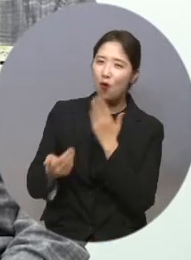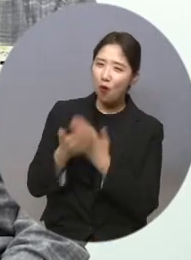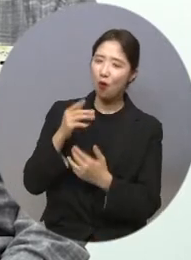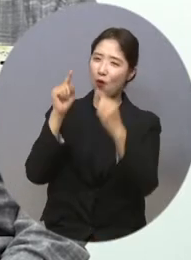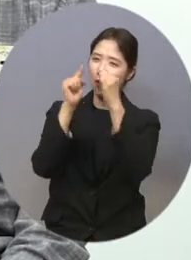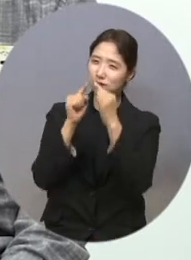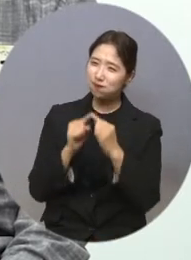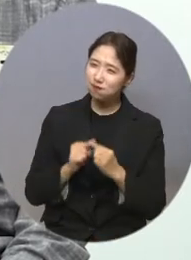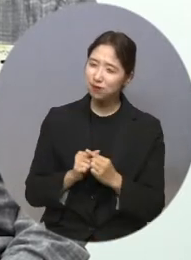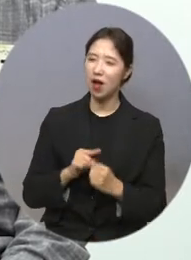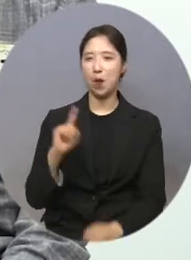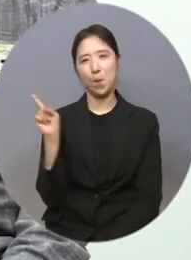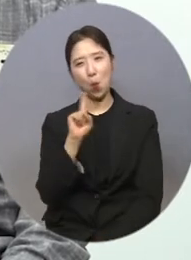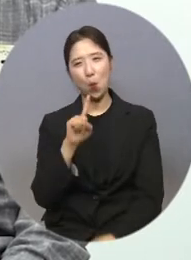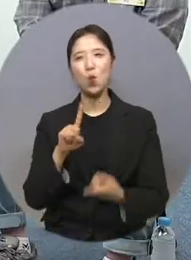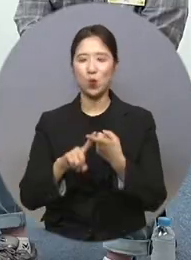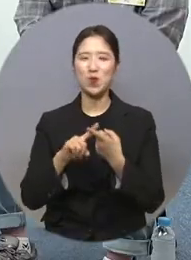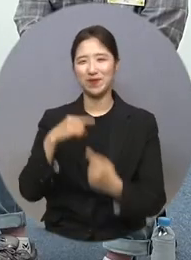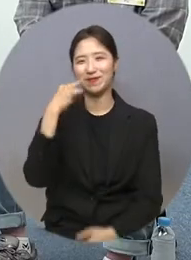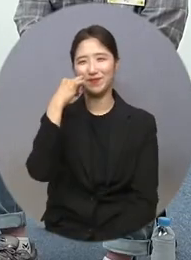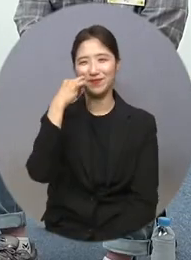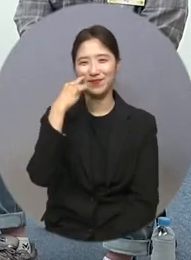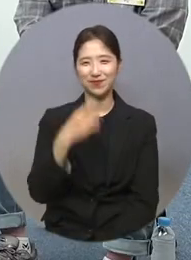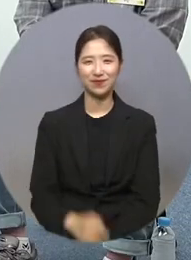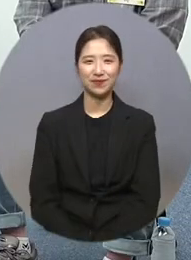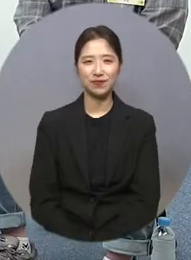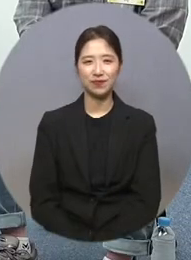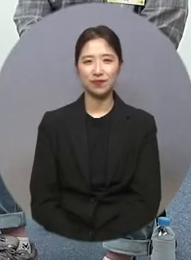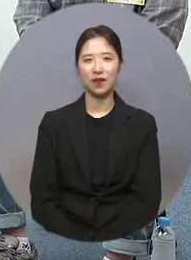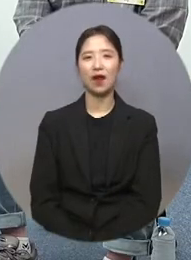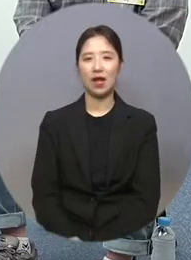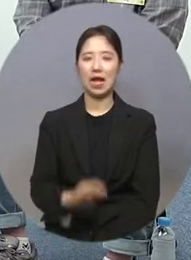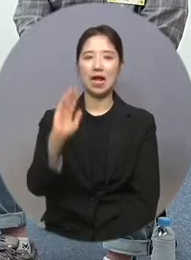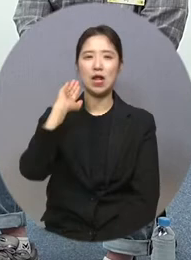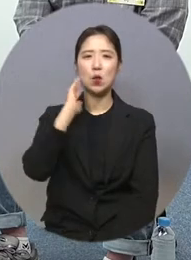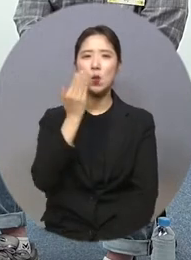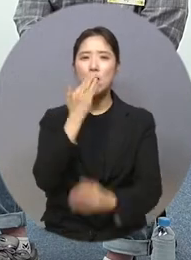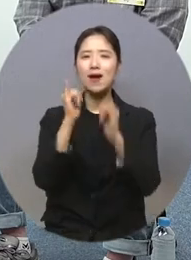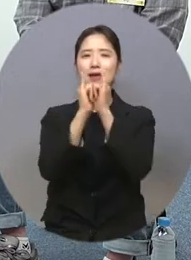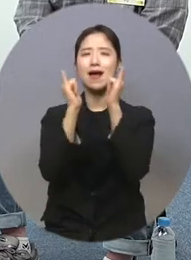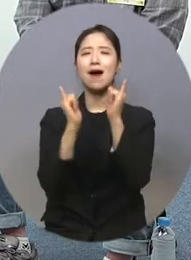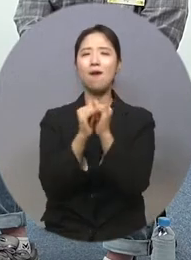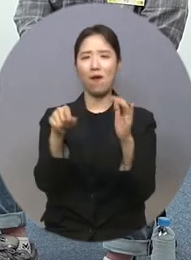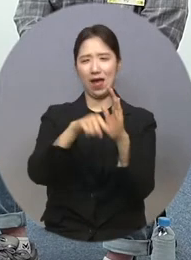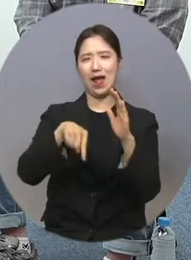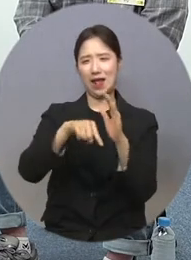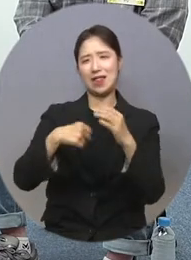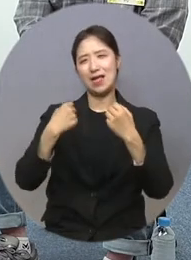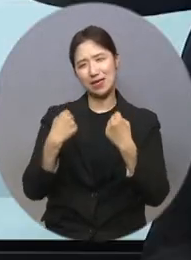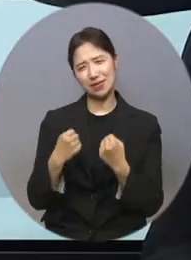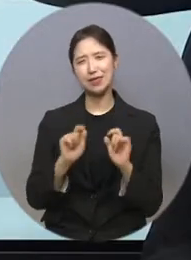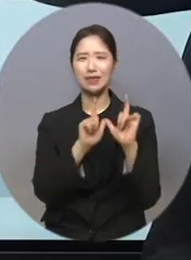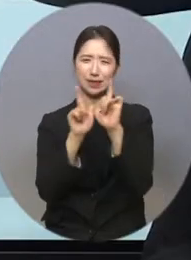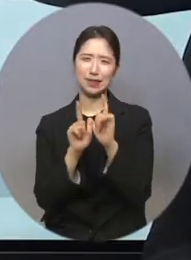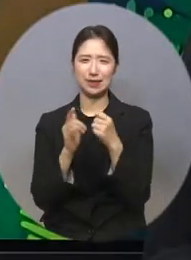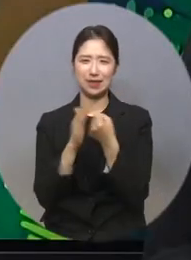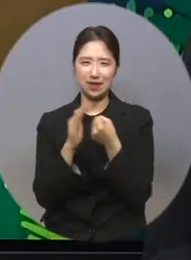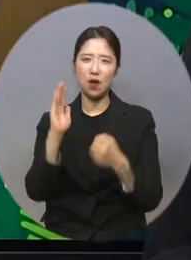부분이 닿을 수 있는지 되게 궁금합니다. 맞습니다. 그 농인 사회 안에서 지내다 보니